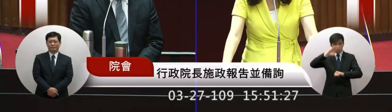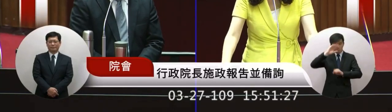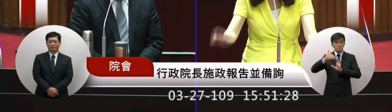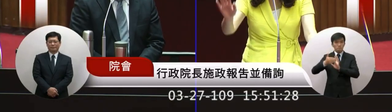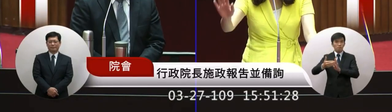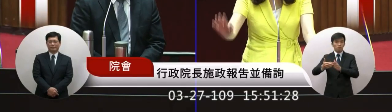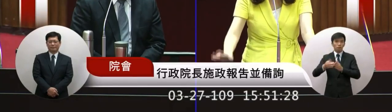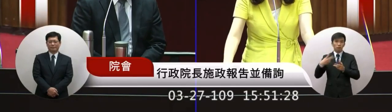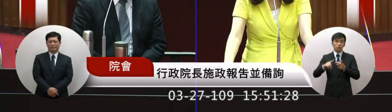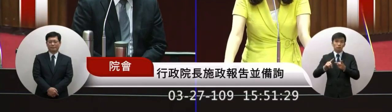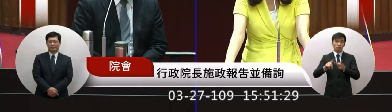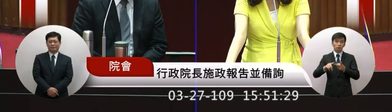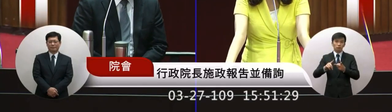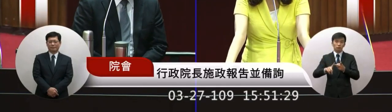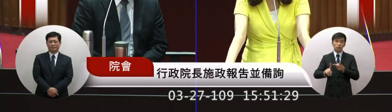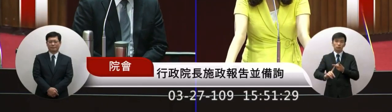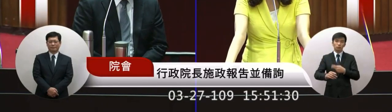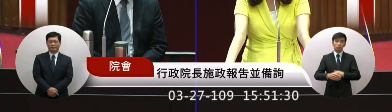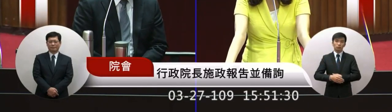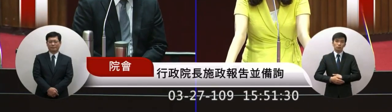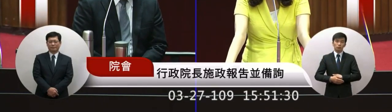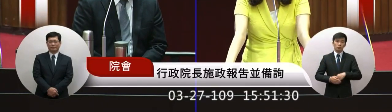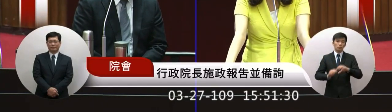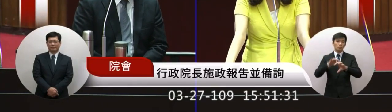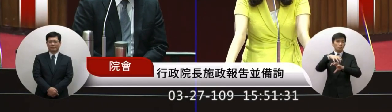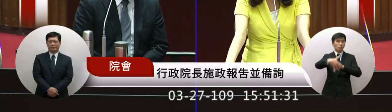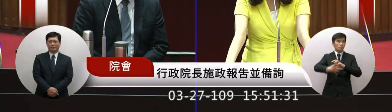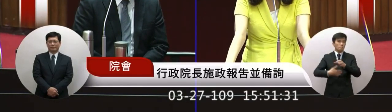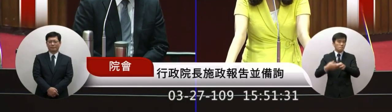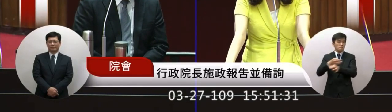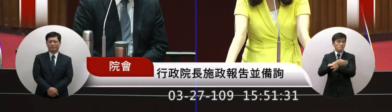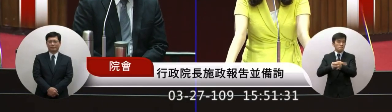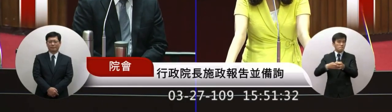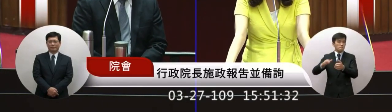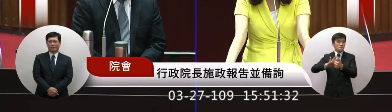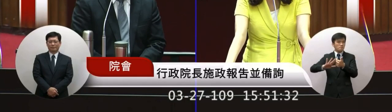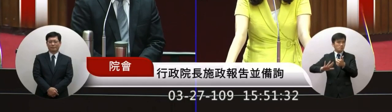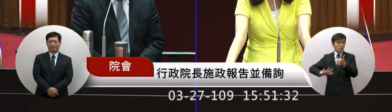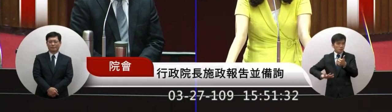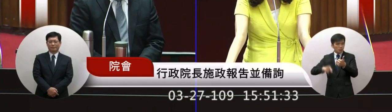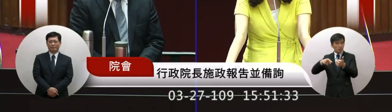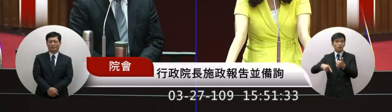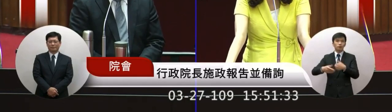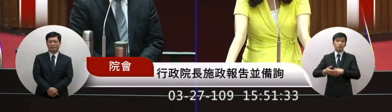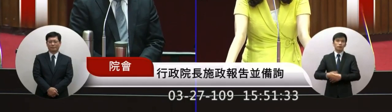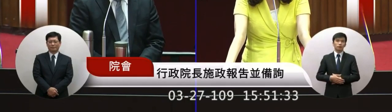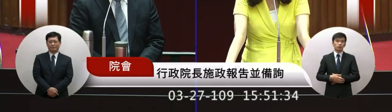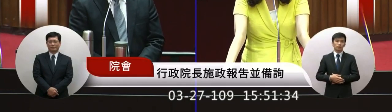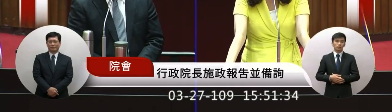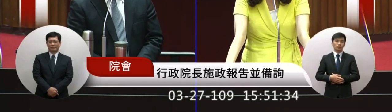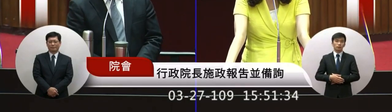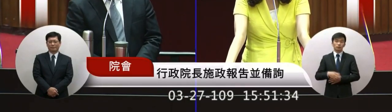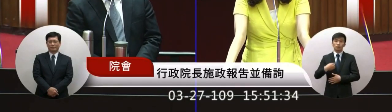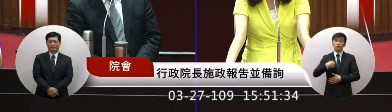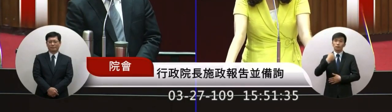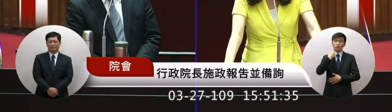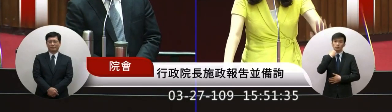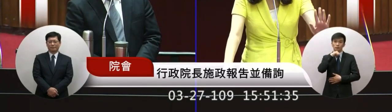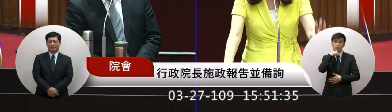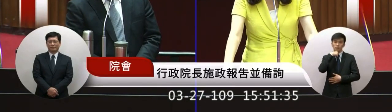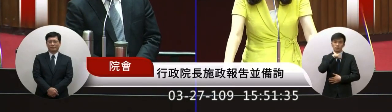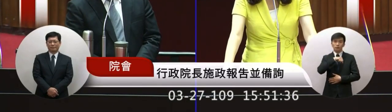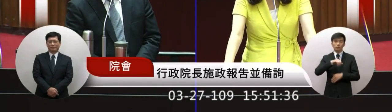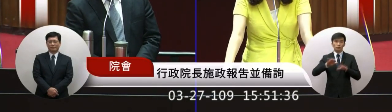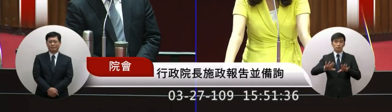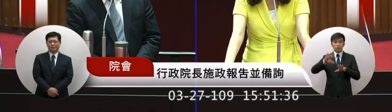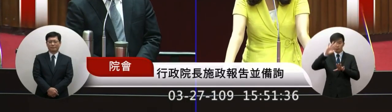毒，另外一个是对全球经济的冲击跟影响。那么在台湾疫